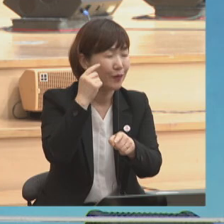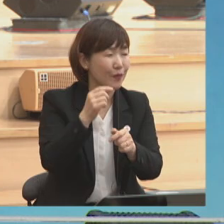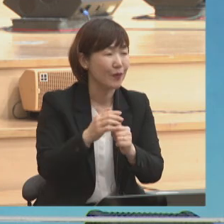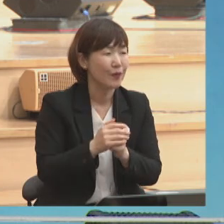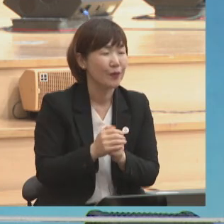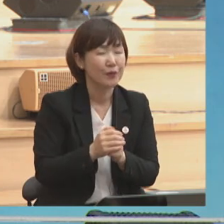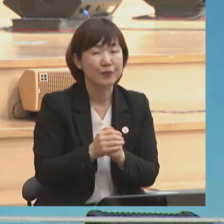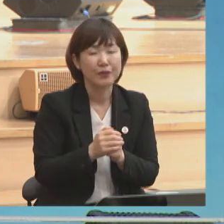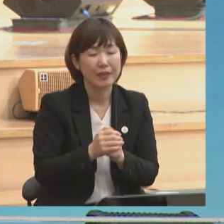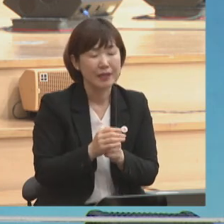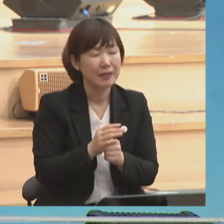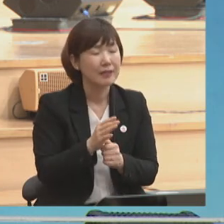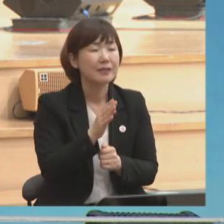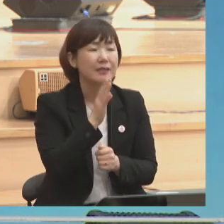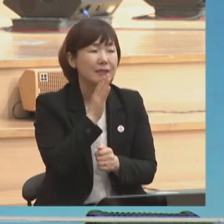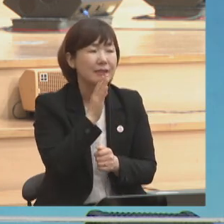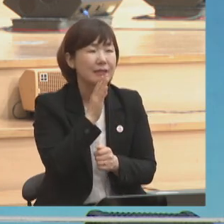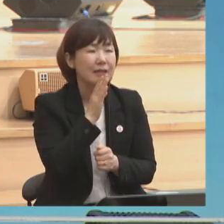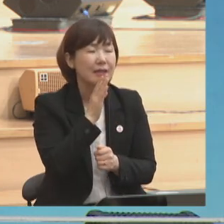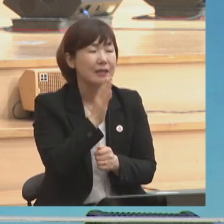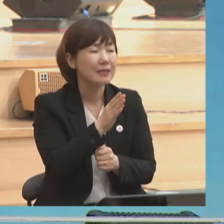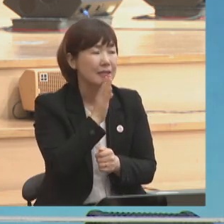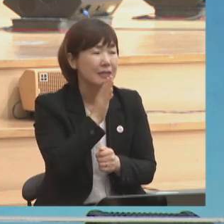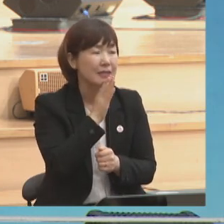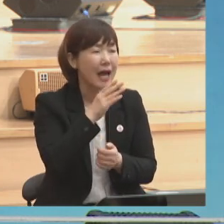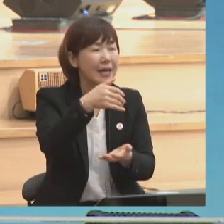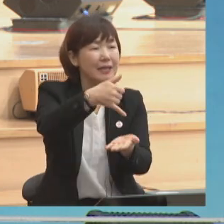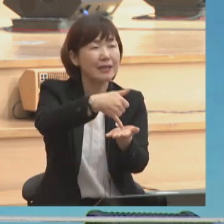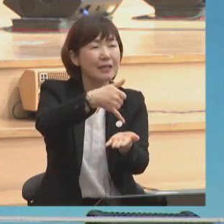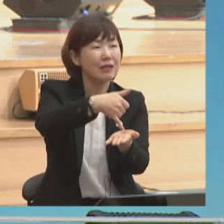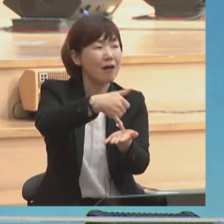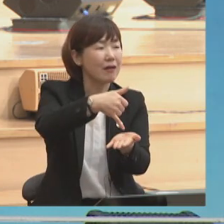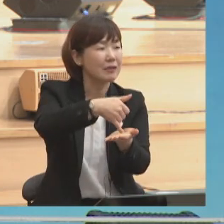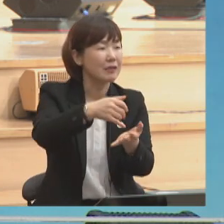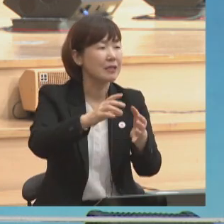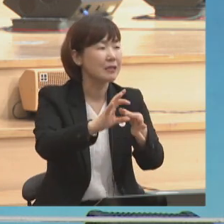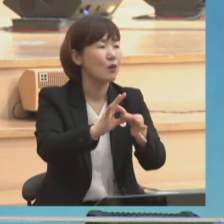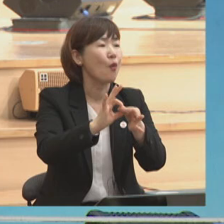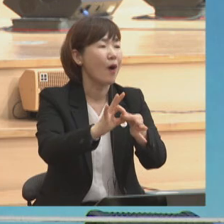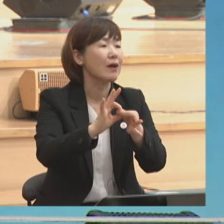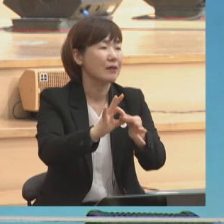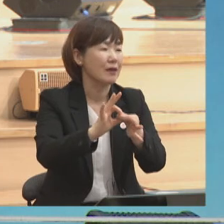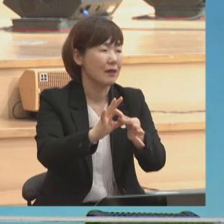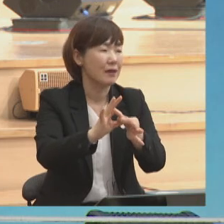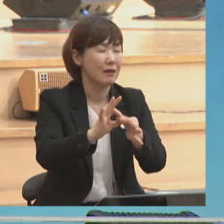정말로 인격적인 관계를 맺고 싶었던 거예요.